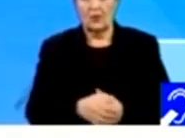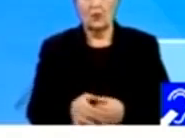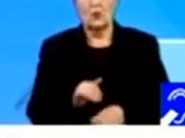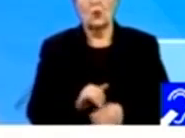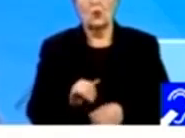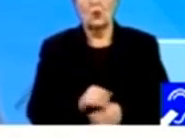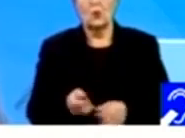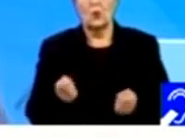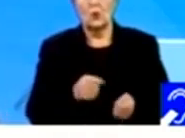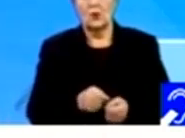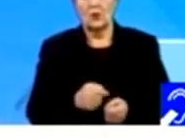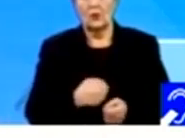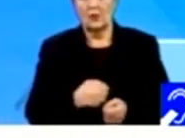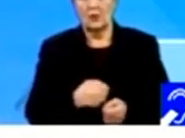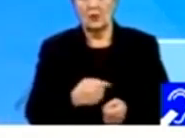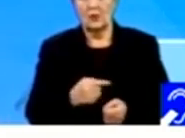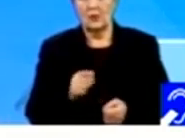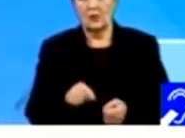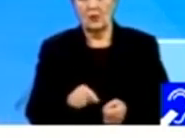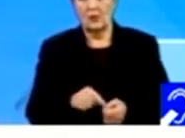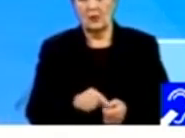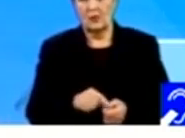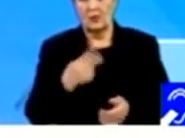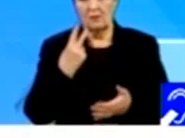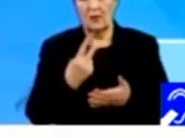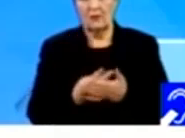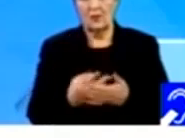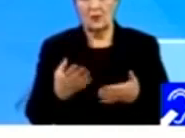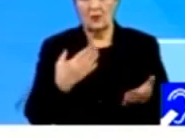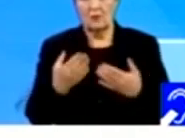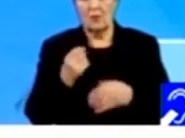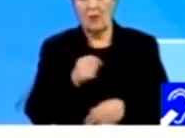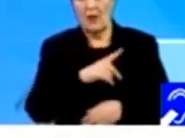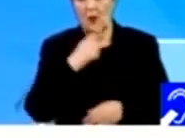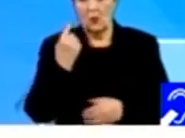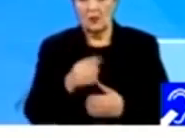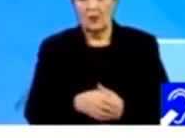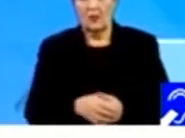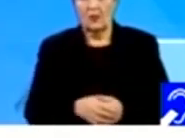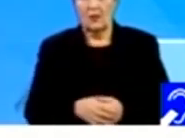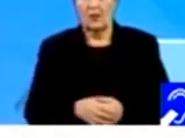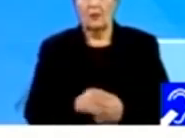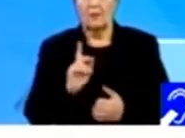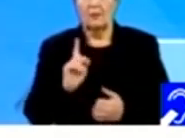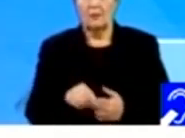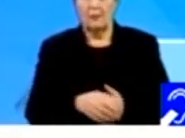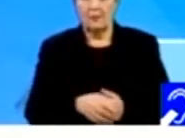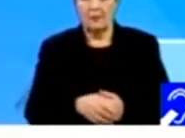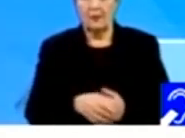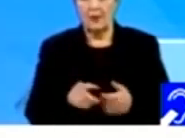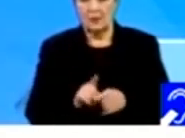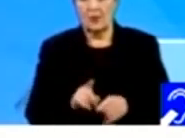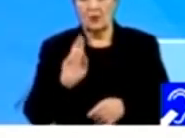preț? Eu cred că cea mai bună soluție în această privință ar fi colaborarea cu Belarusul. Pentru că, exact ca și în